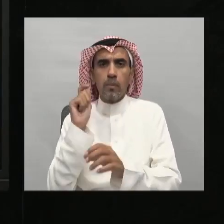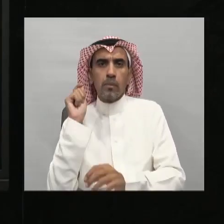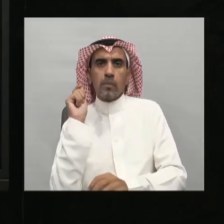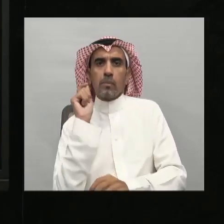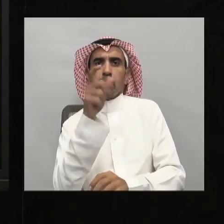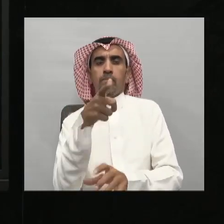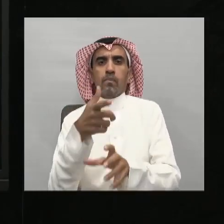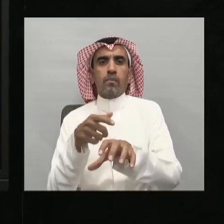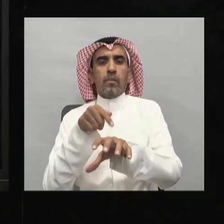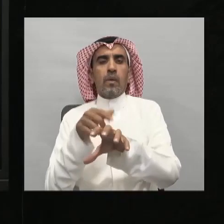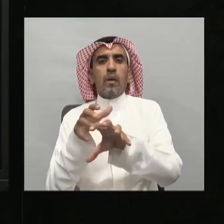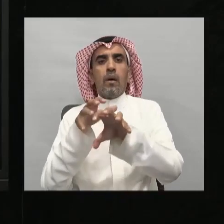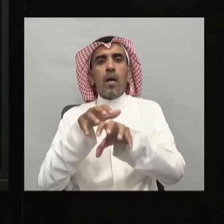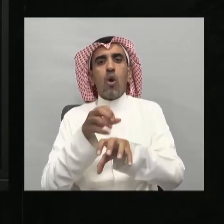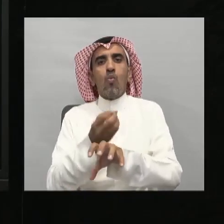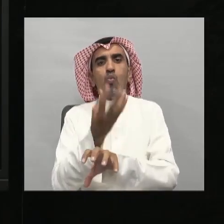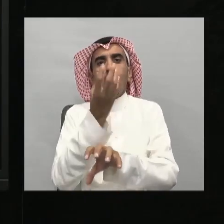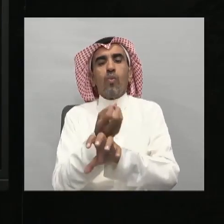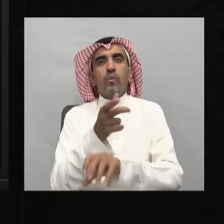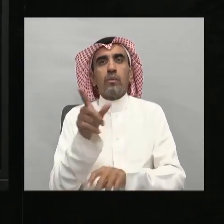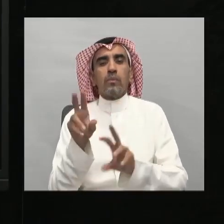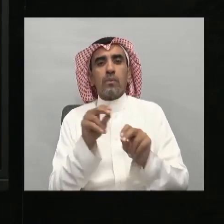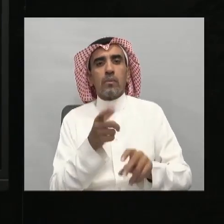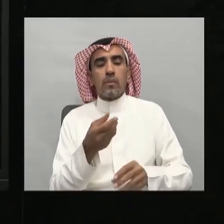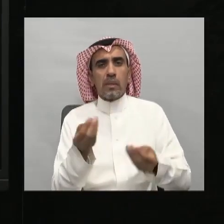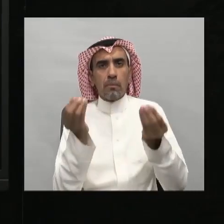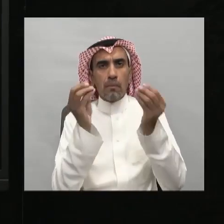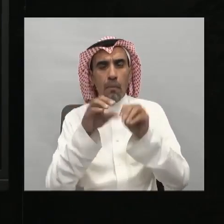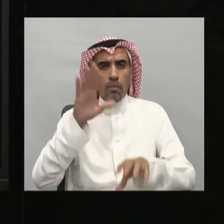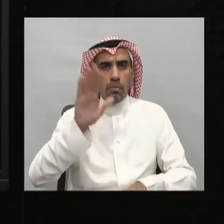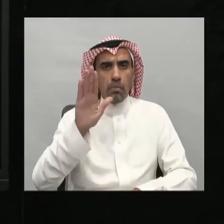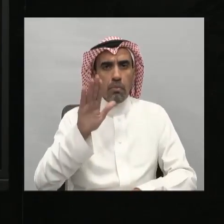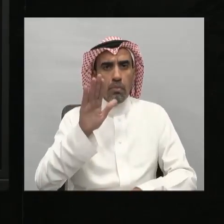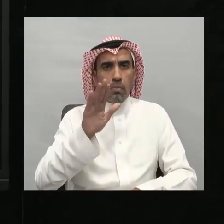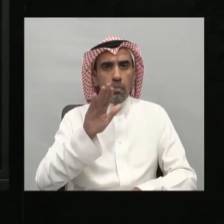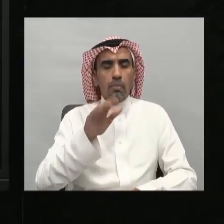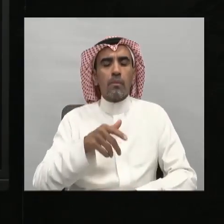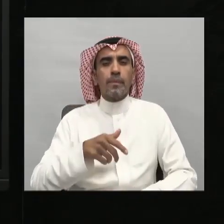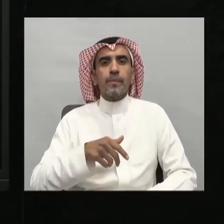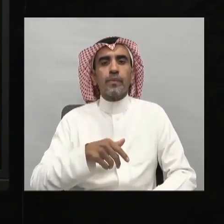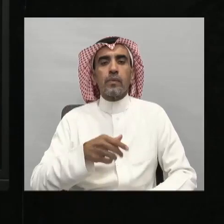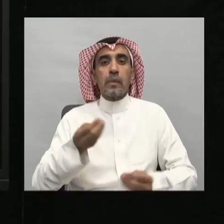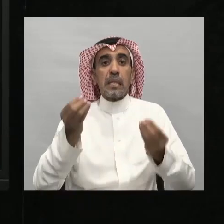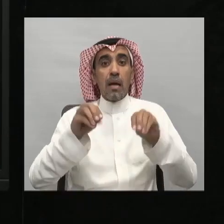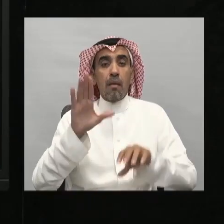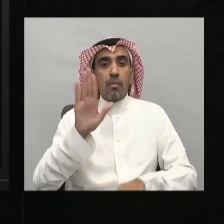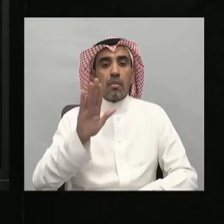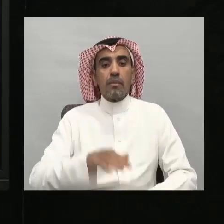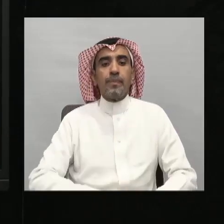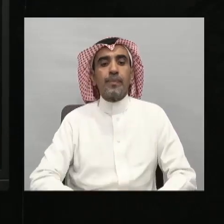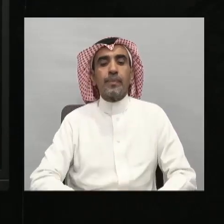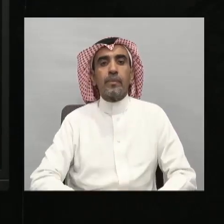صيد الحيتان؟ وجه الشبه بأنه هو زيادة الضغط ماذا؟ الأسموزي. زيادة الضغط ماذا؟